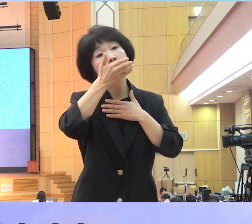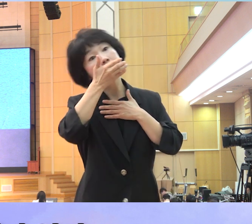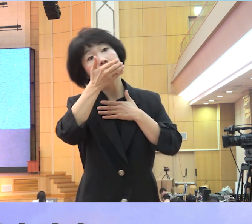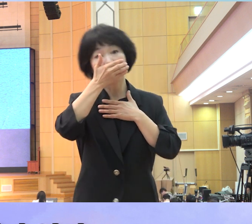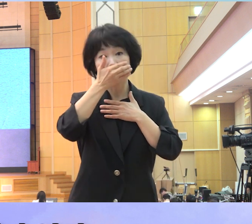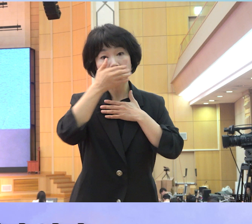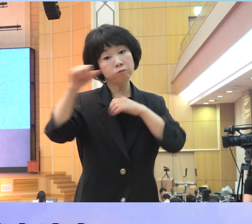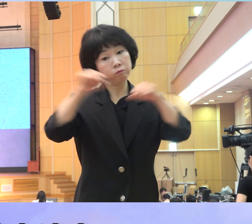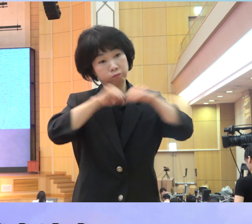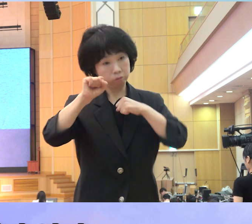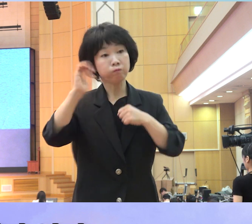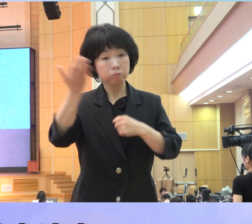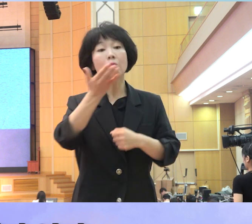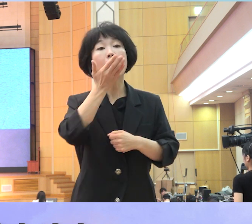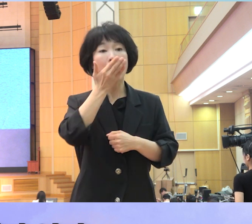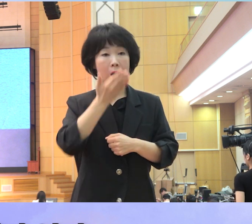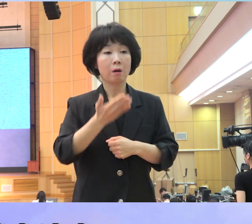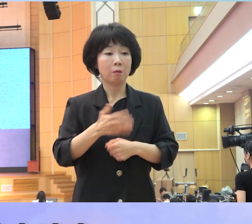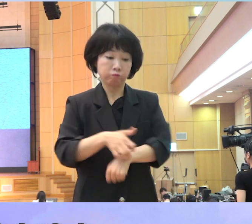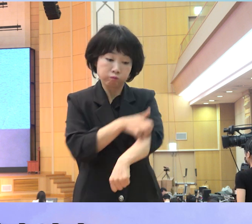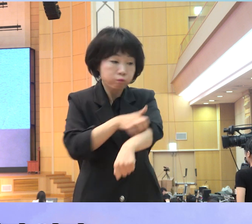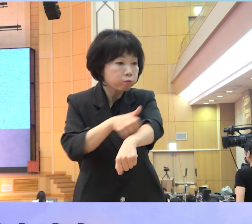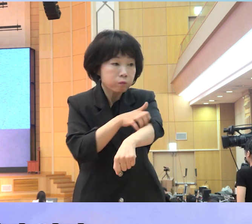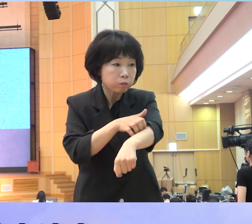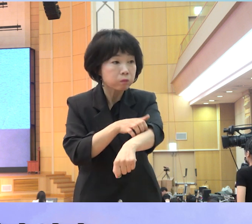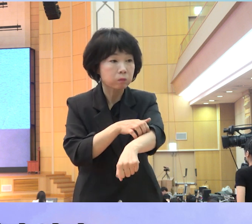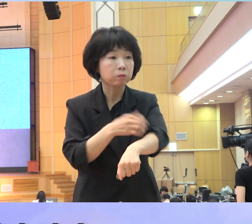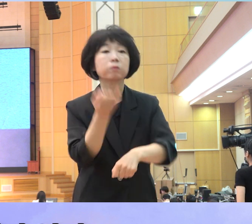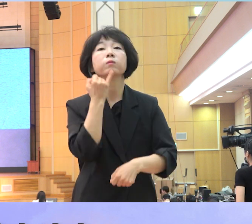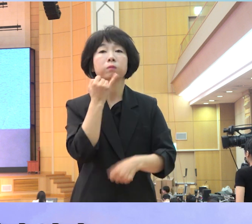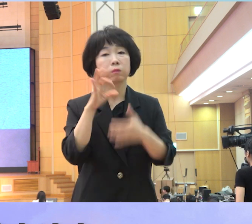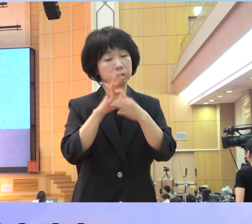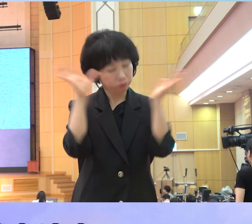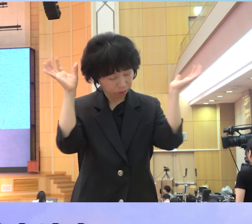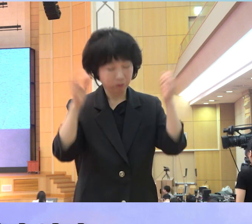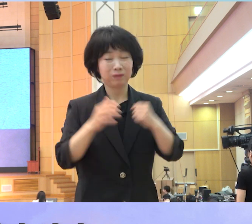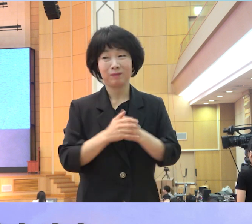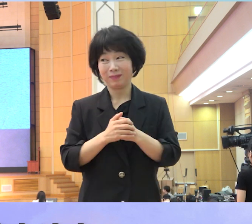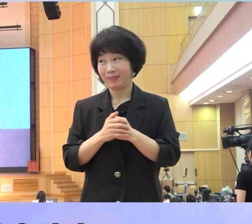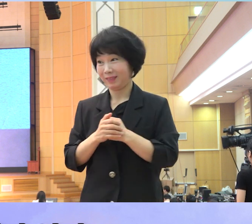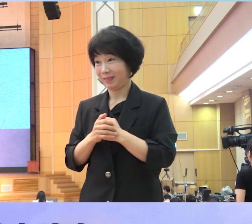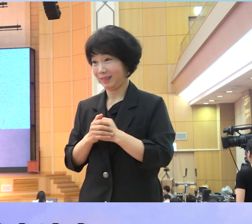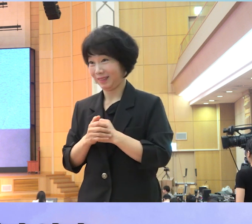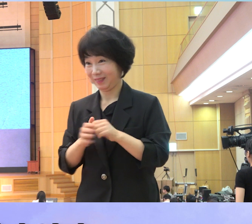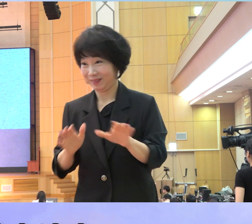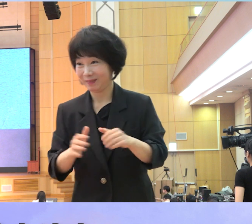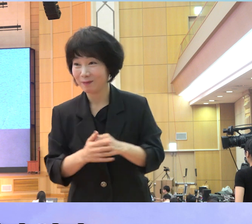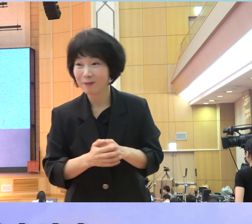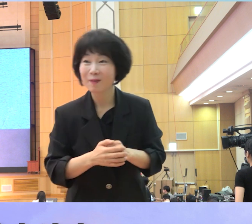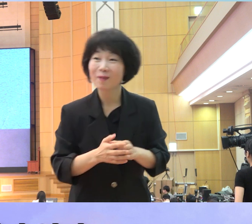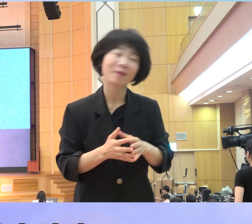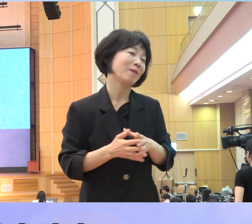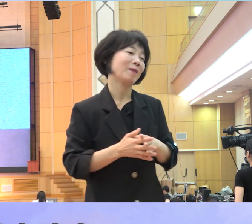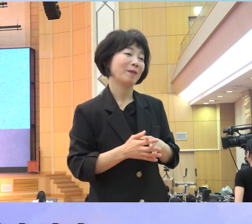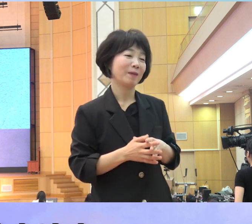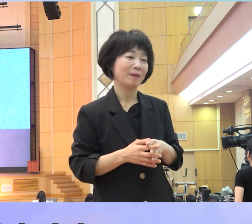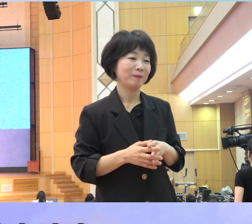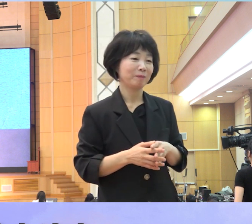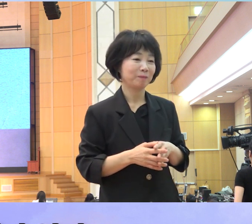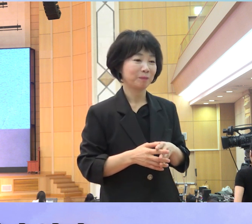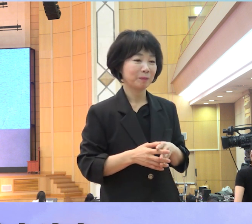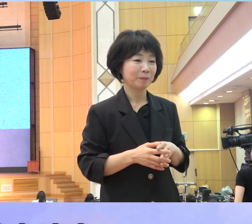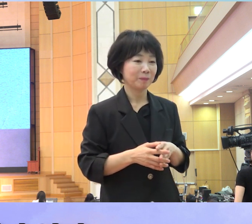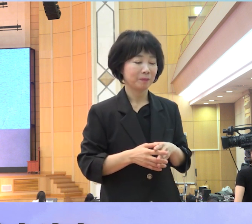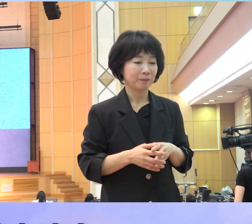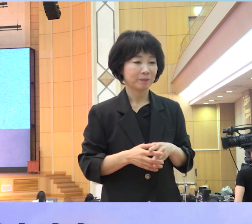마스크 쓰고 좀 불편하시면 그렇게 해주시길 바라겠습니다. 다음 주 목요일, 그러니까 돌아오는 4일